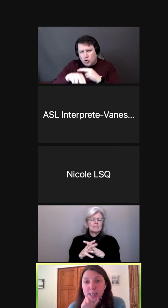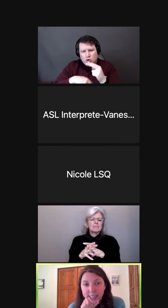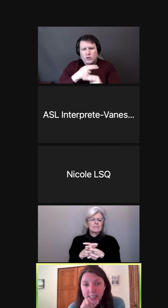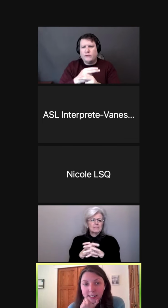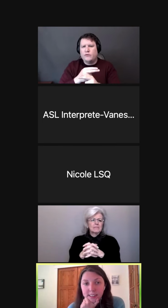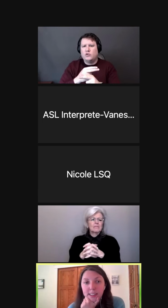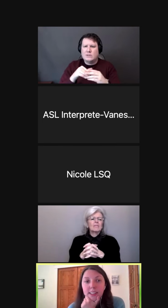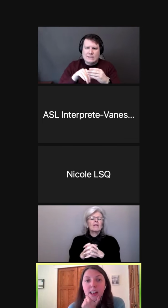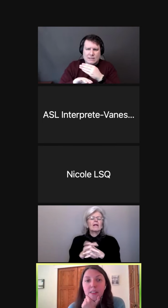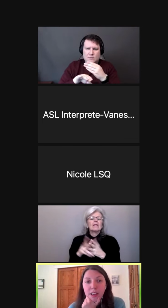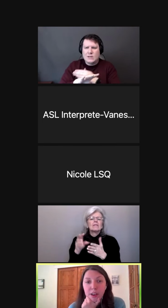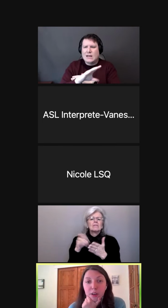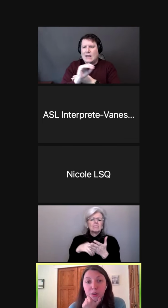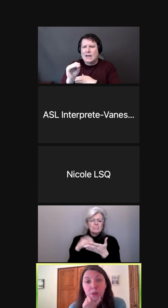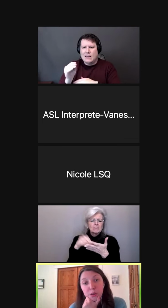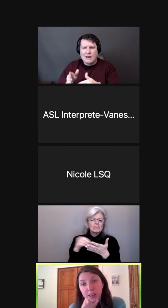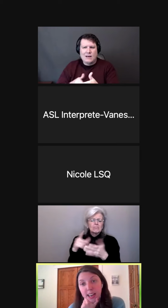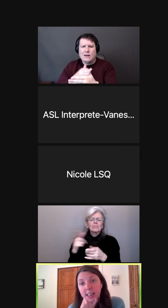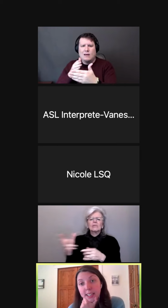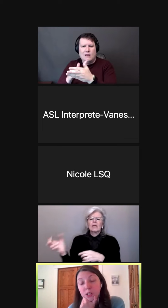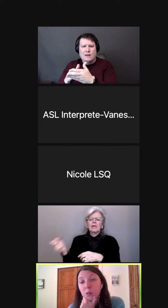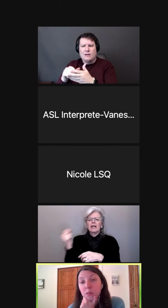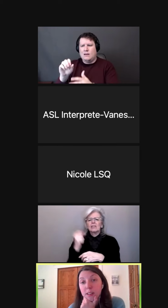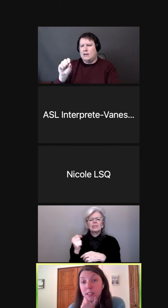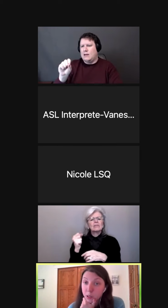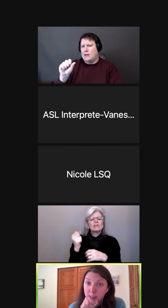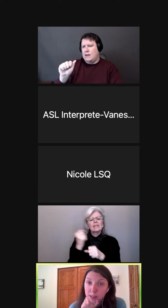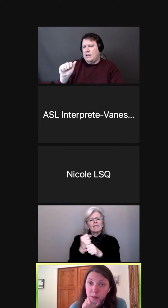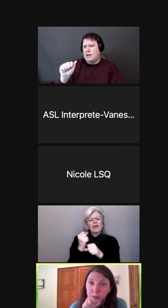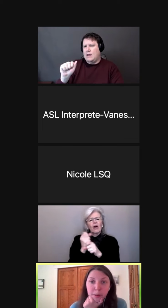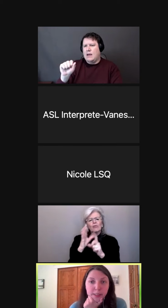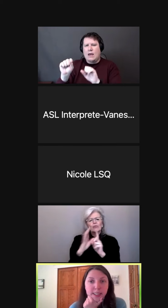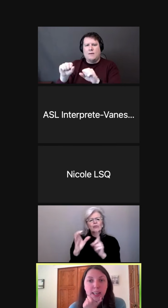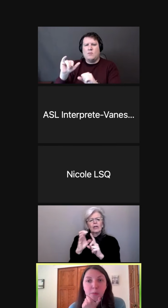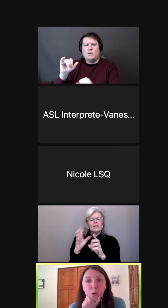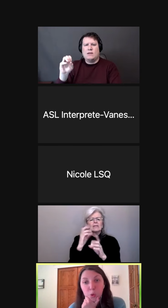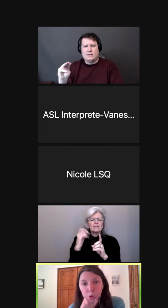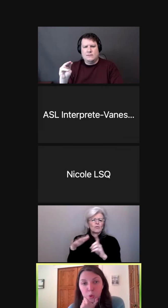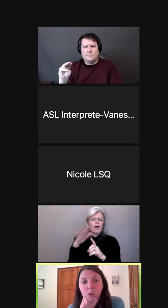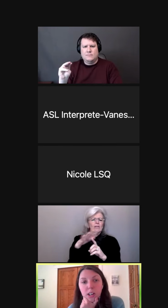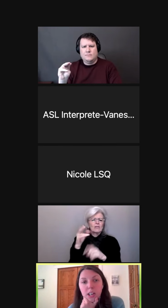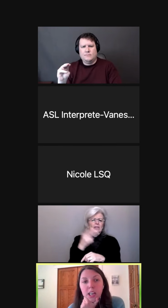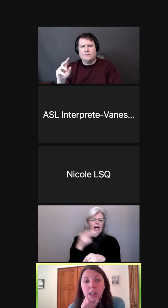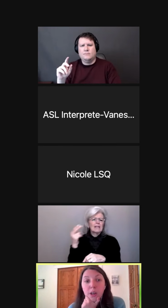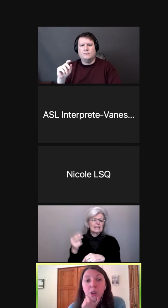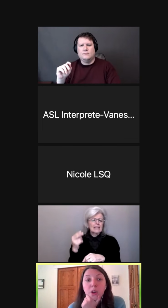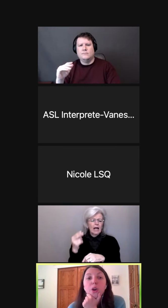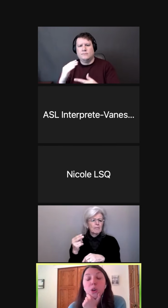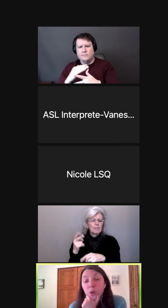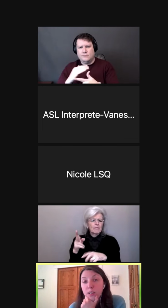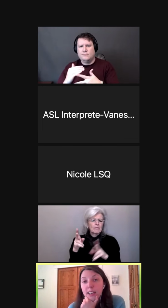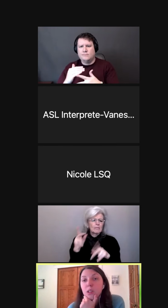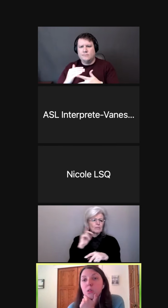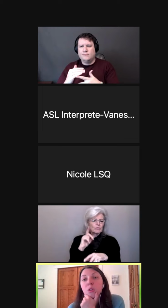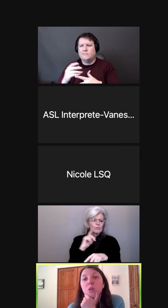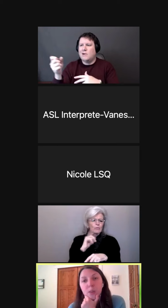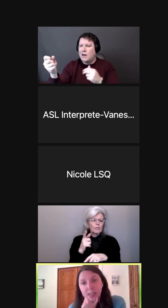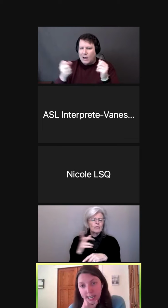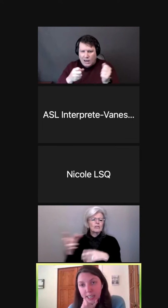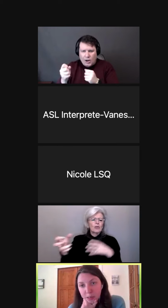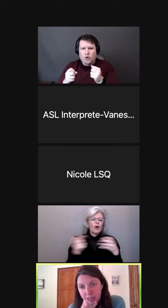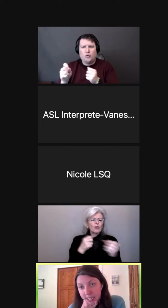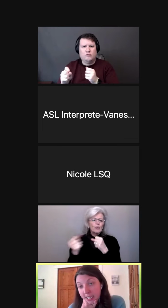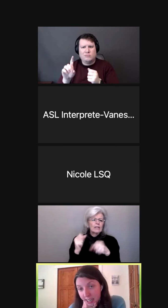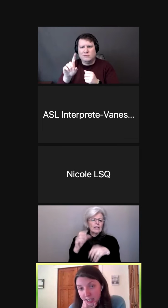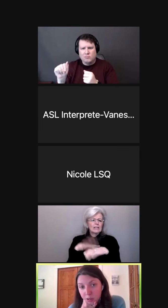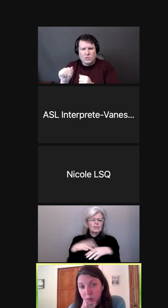embaucher des travailleurs culturels qui sont en situation de handicap ou sourds, recruter sur le